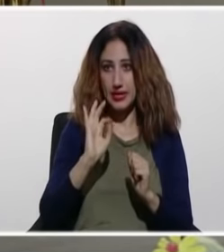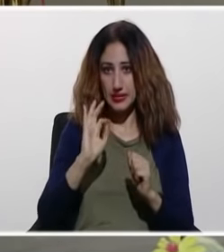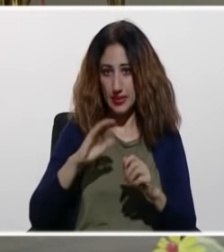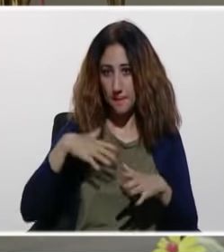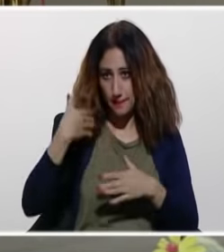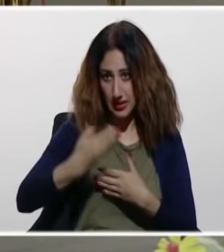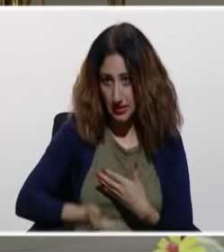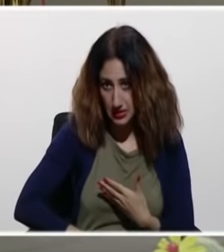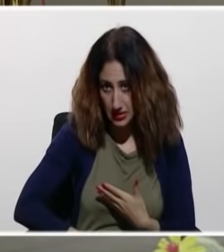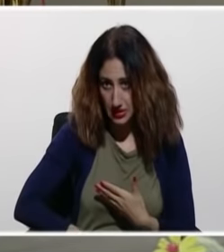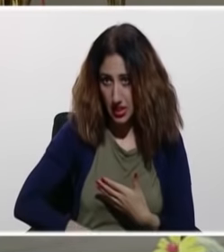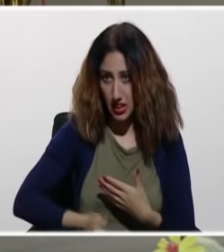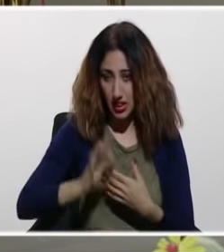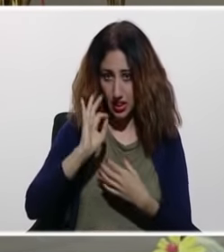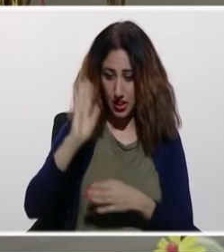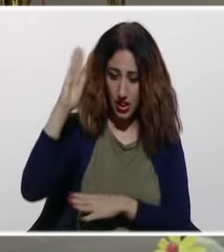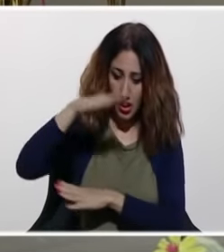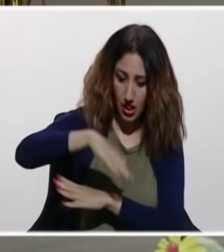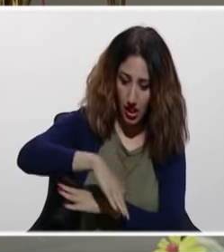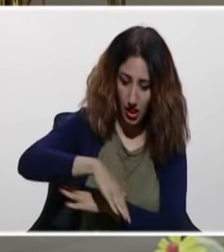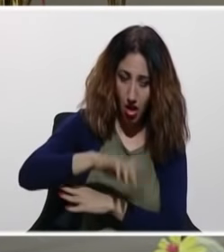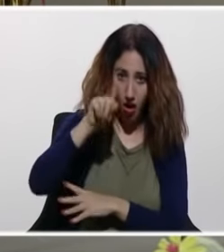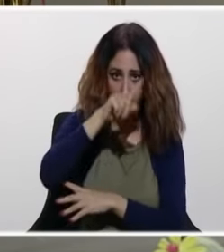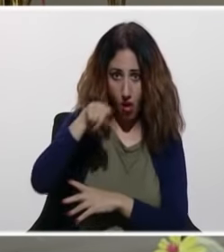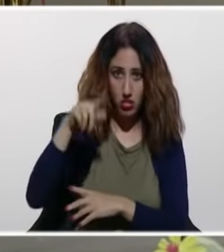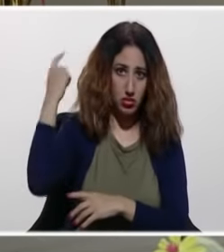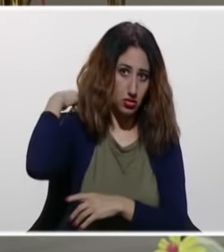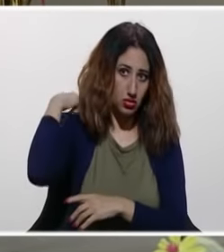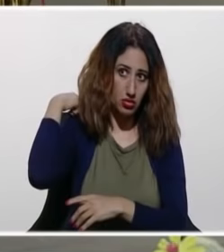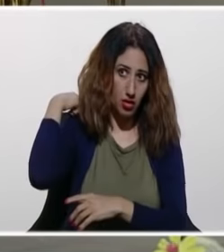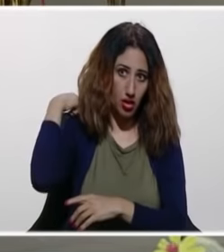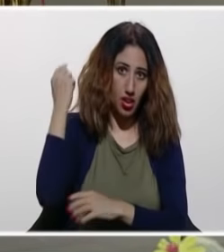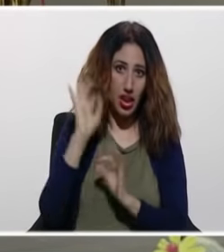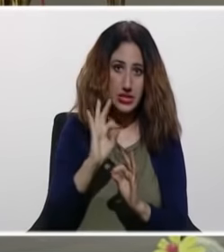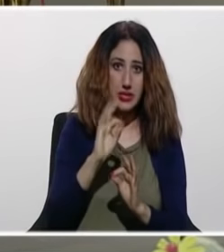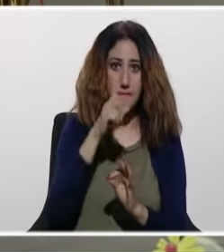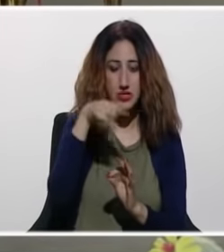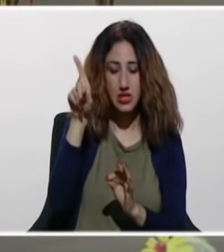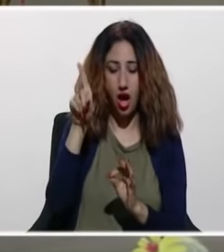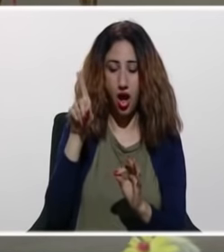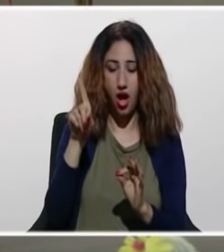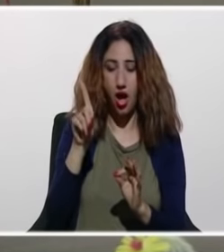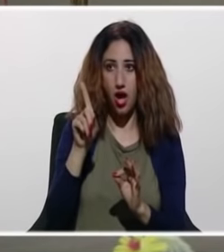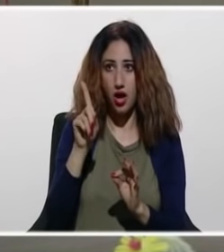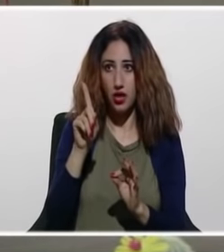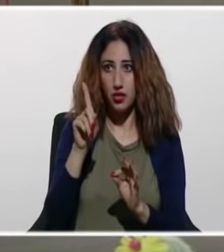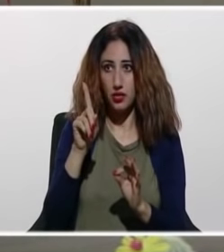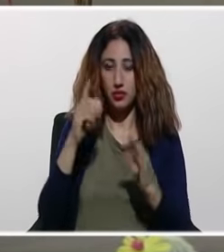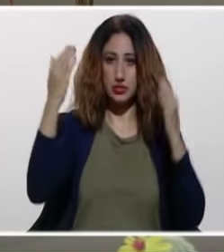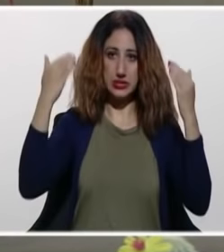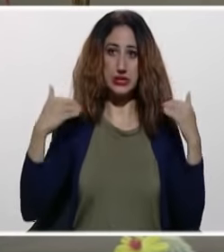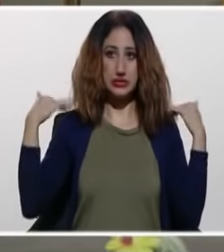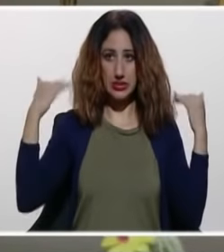بتنزل طبيعي اي نزله ليها ممكن تنزل غلط، فبتتعود تنزل صح مع التمرين، فدايما تخلي ظهر ستريت